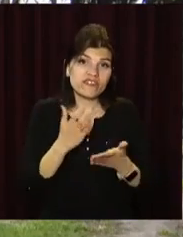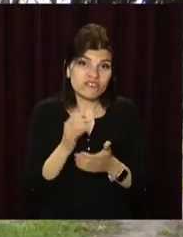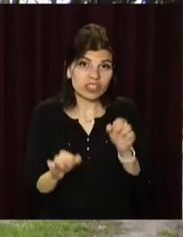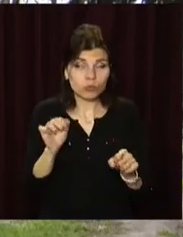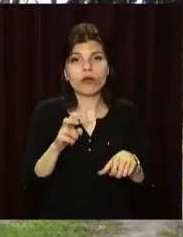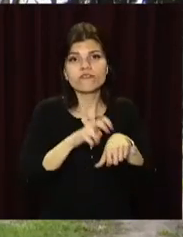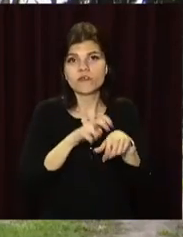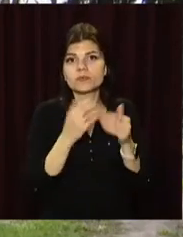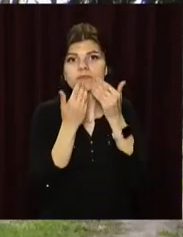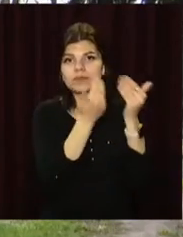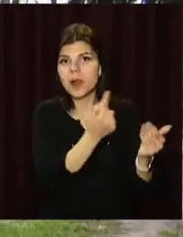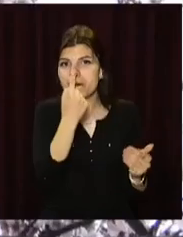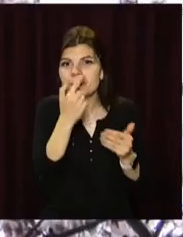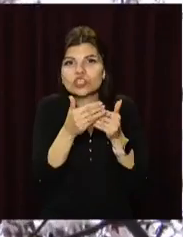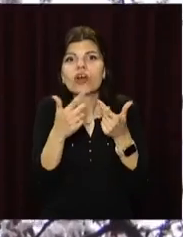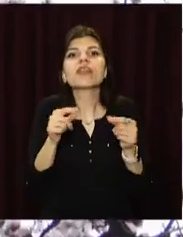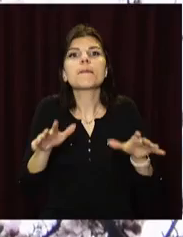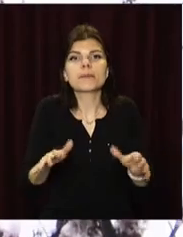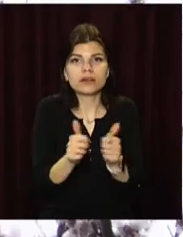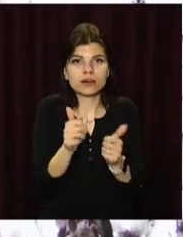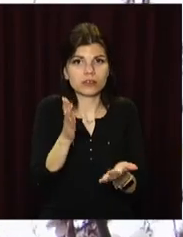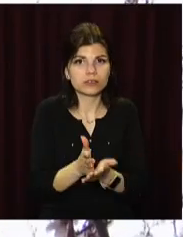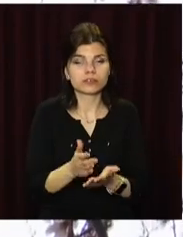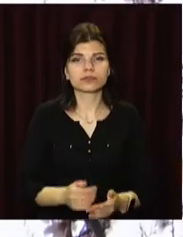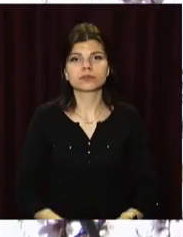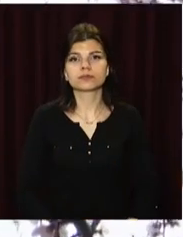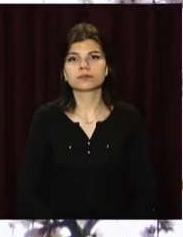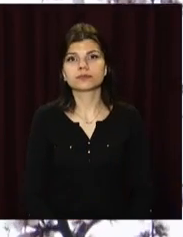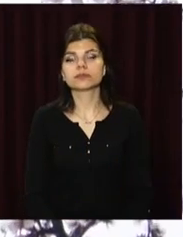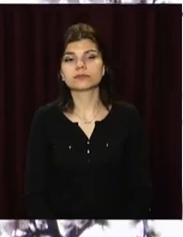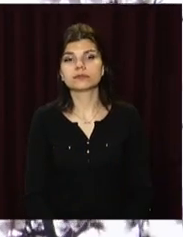В'ячеслав Куліш, Сергій Язовських, Роман Івашинов, Опен'юз, телеканал «Відкритий».